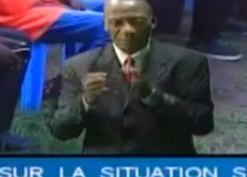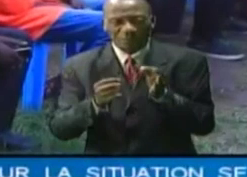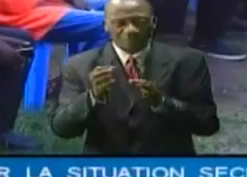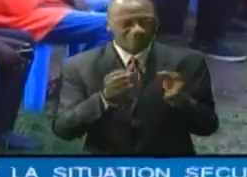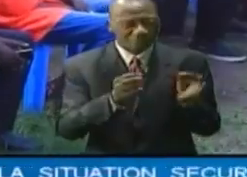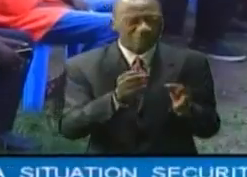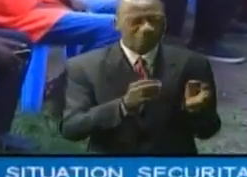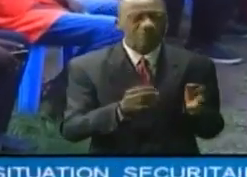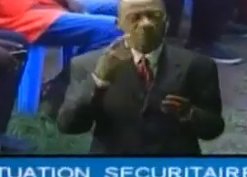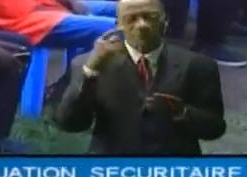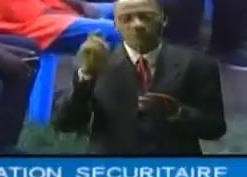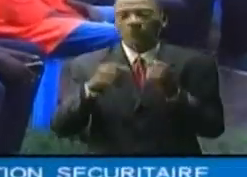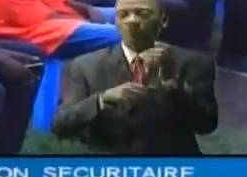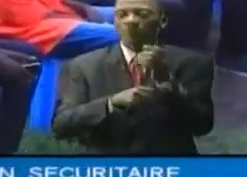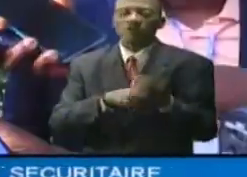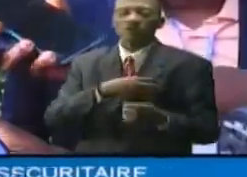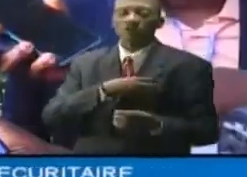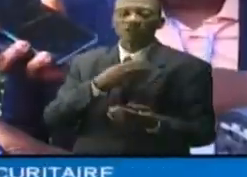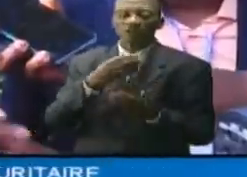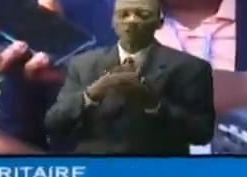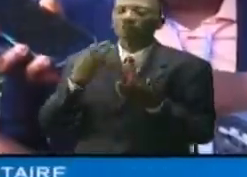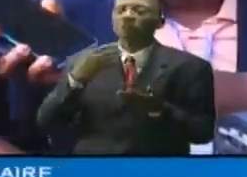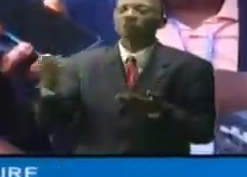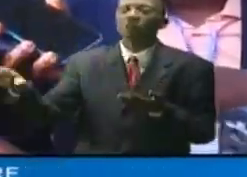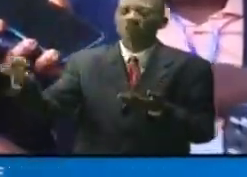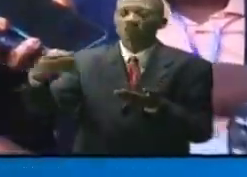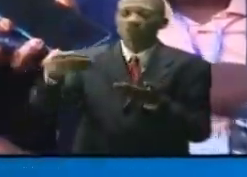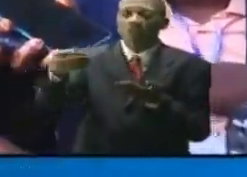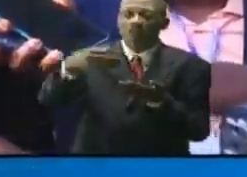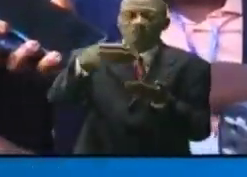malheurs qu'il n'est pas de la population des Kwamout